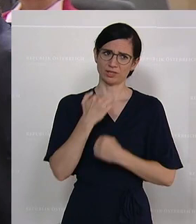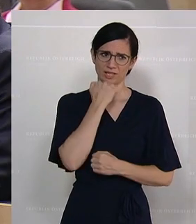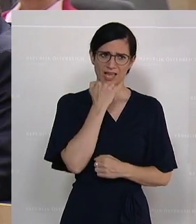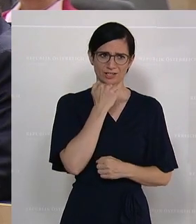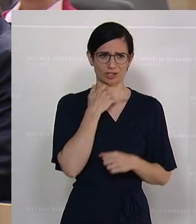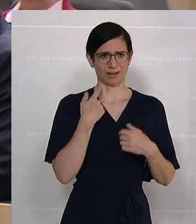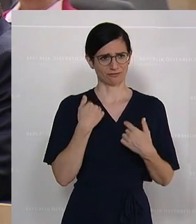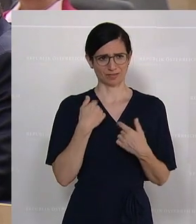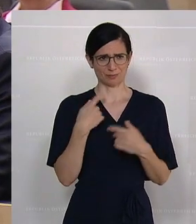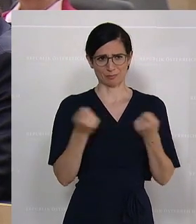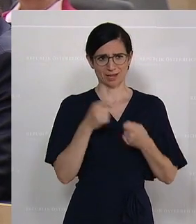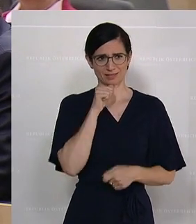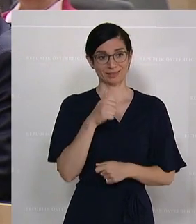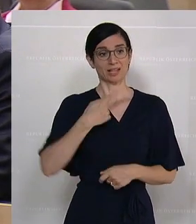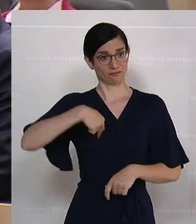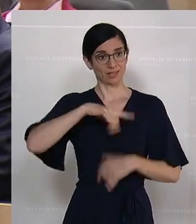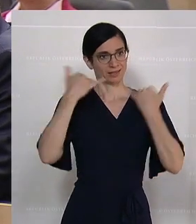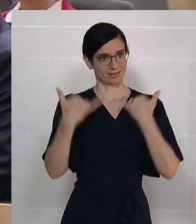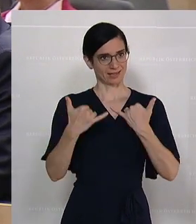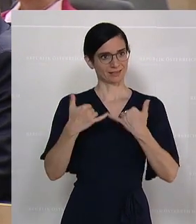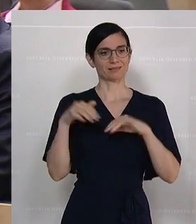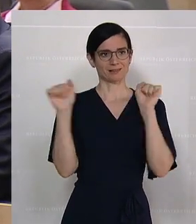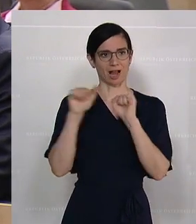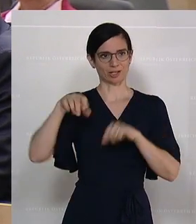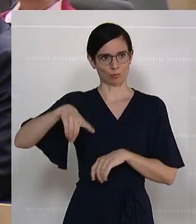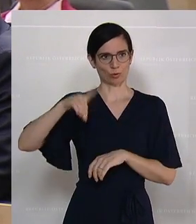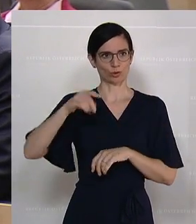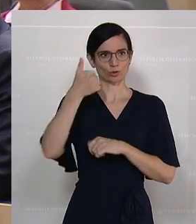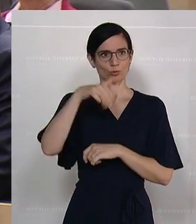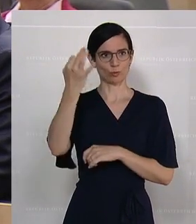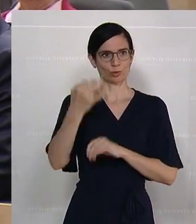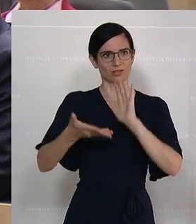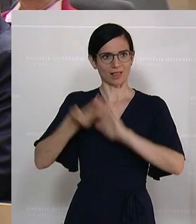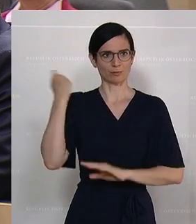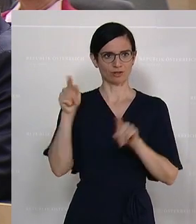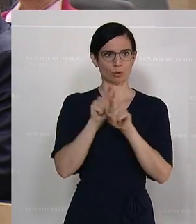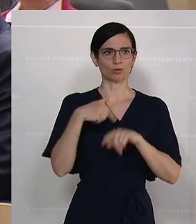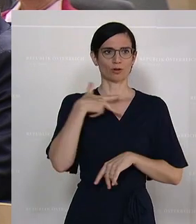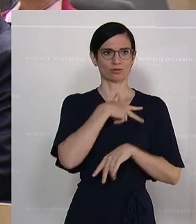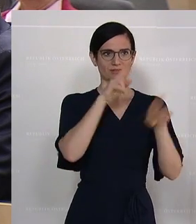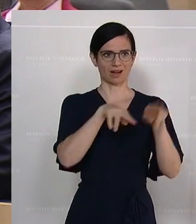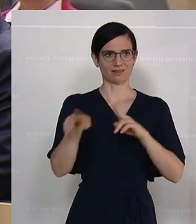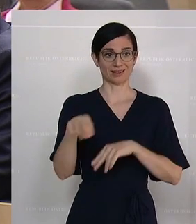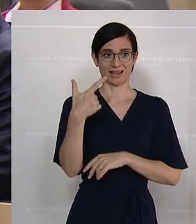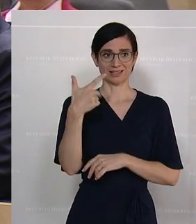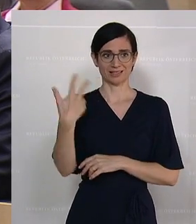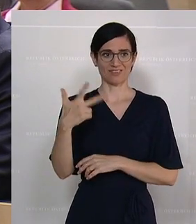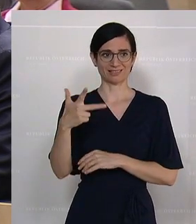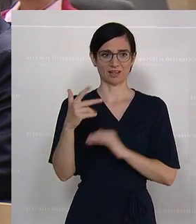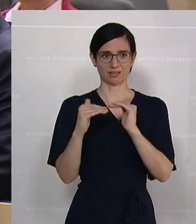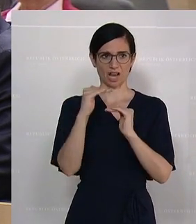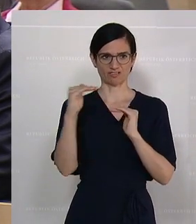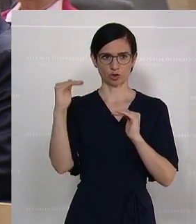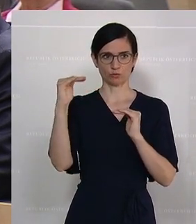angebracht sind wir bringen die kalte progression weg und zwar zu 100 prozent und auch sozial gerecht weil zwei drittel auf die stufen kommen